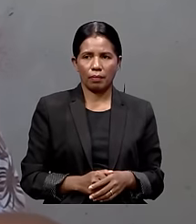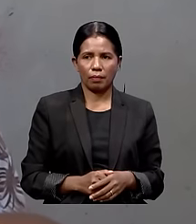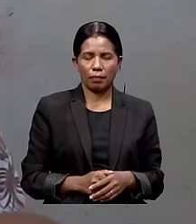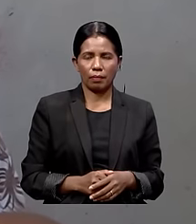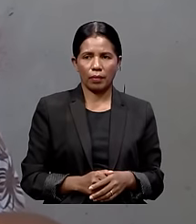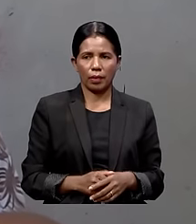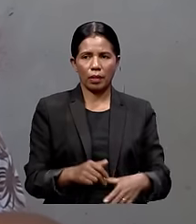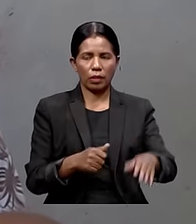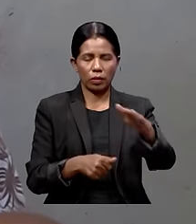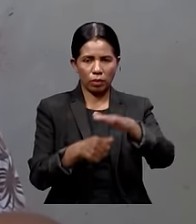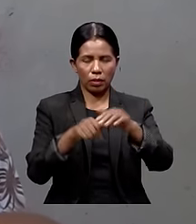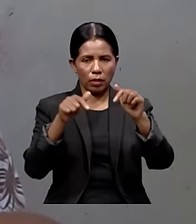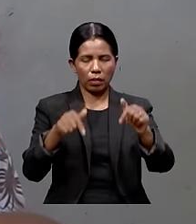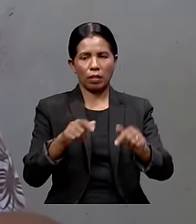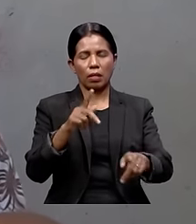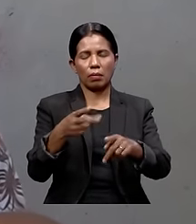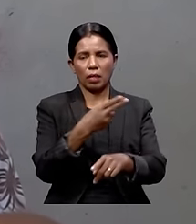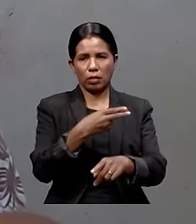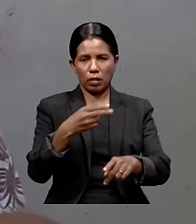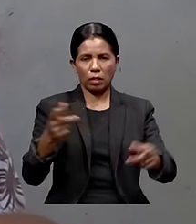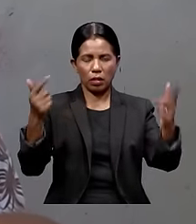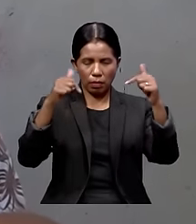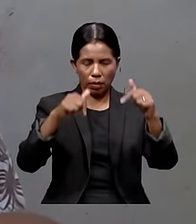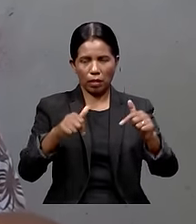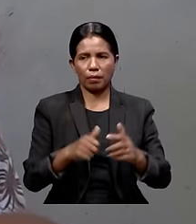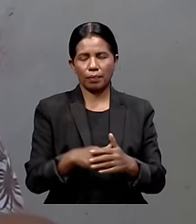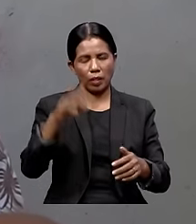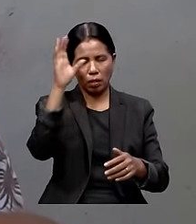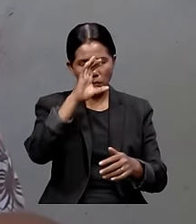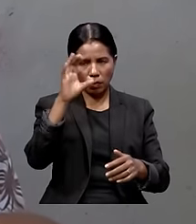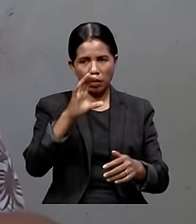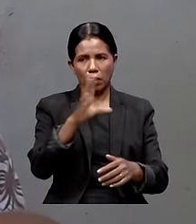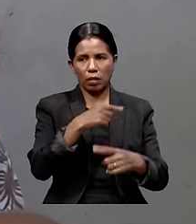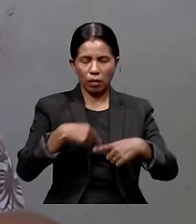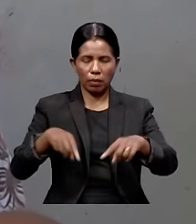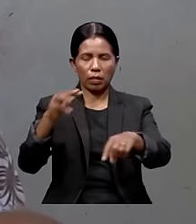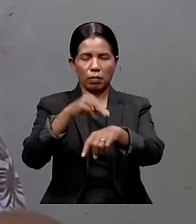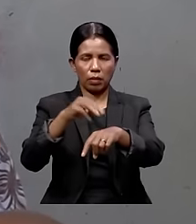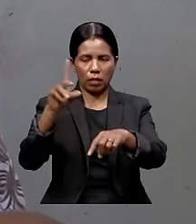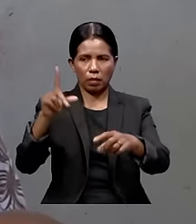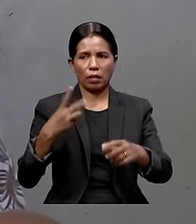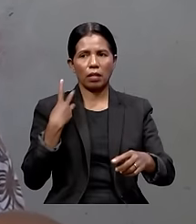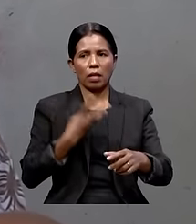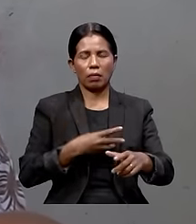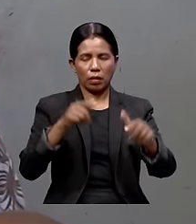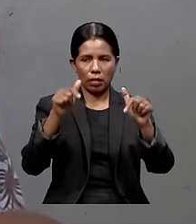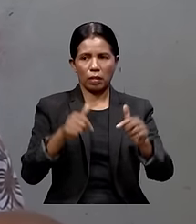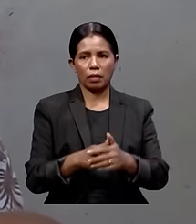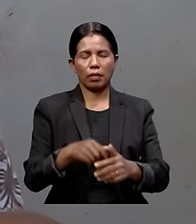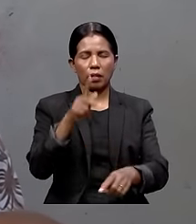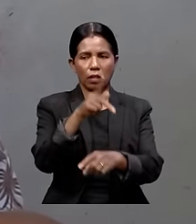Tu varihan ini, bapa siran mai ini, niya, kosi buka meyu sebanyak bati hamotail. Ami hian ini makal